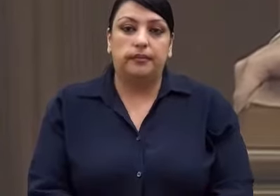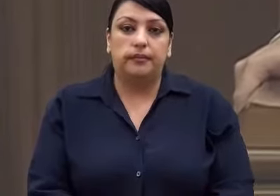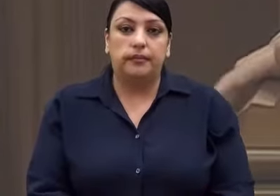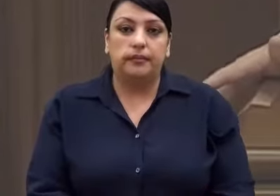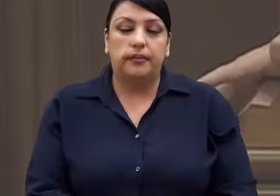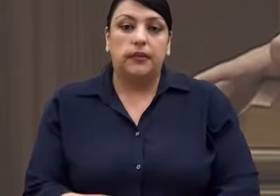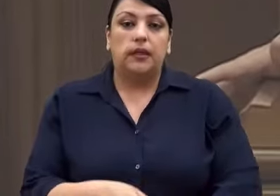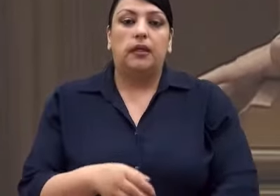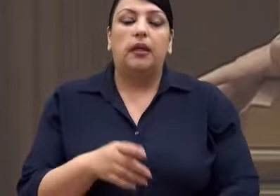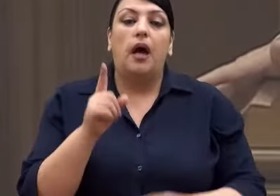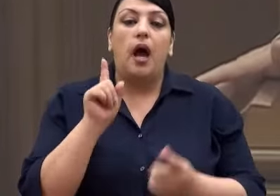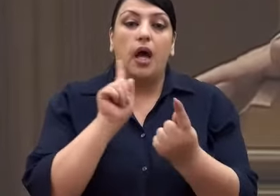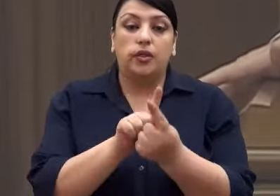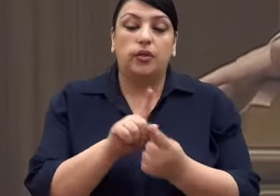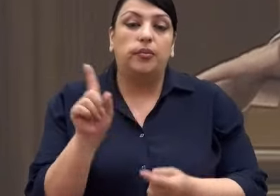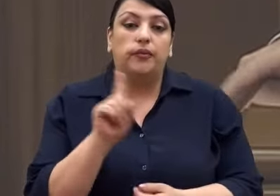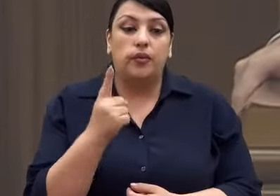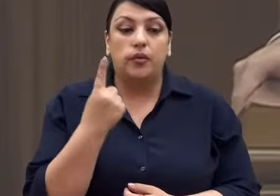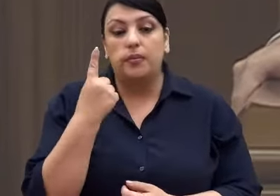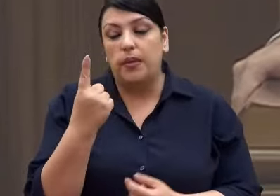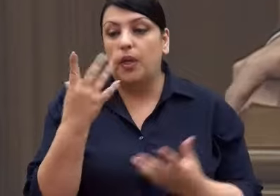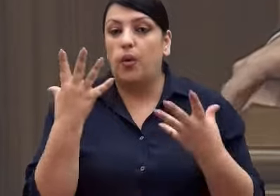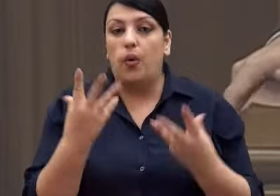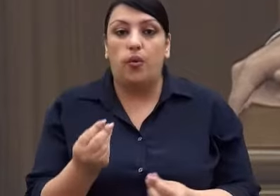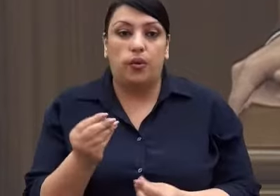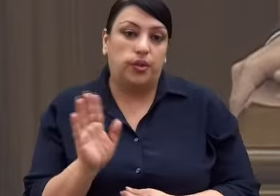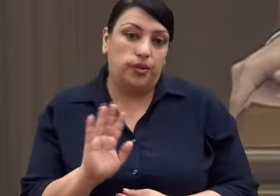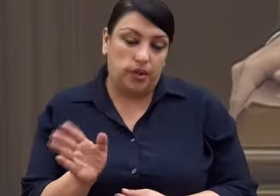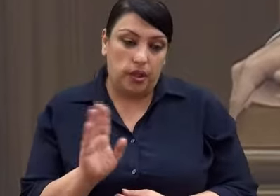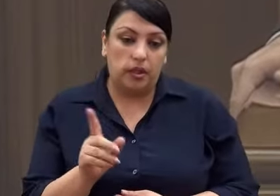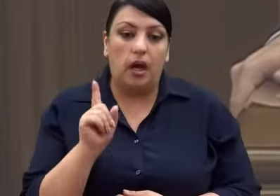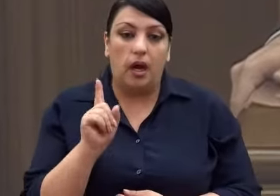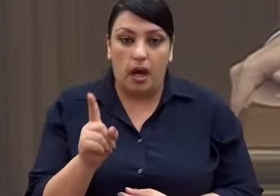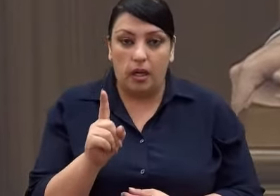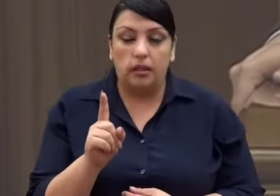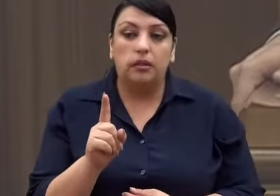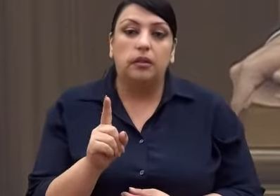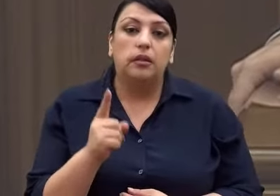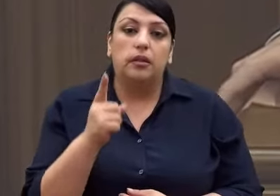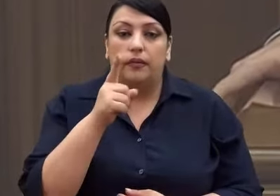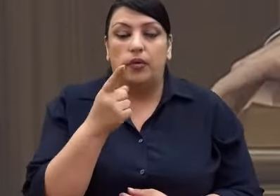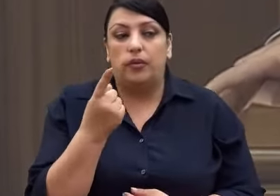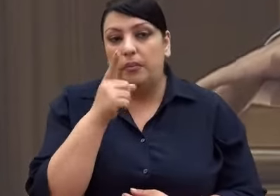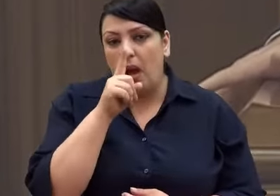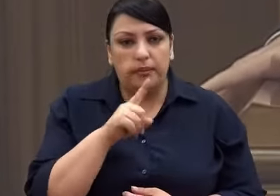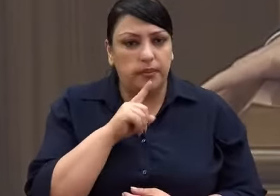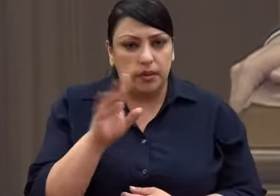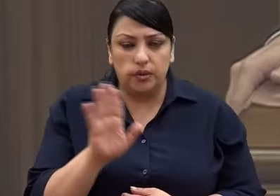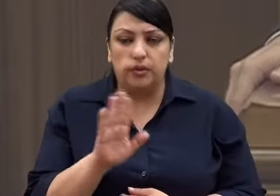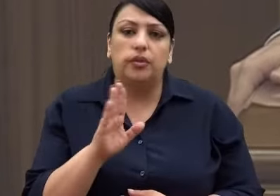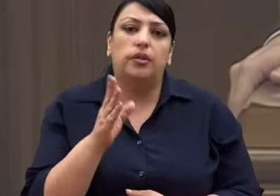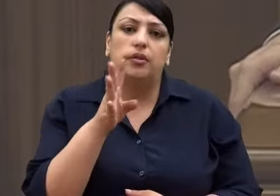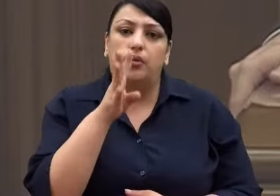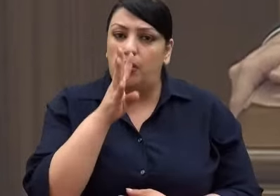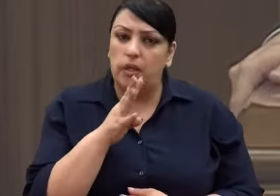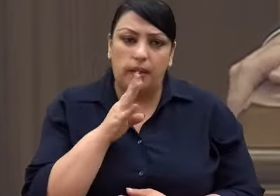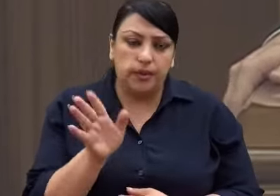հանդիպում, որը մեկ օրում չէր նախապատրաստվել, ոչ էլ մեկ ամսում, ոչ էլ երեք կամ չորս